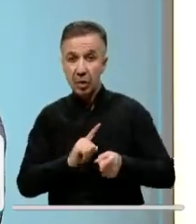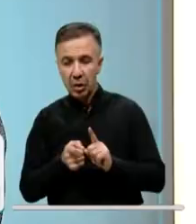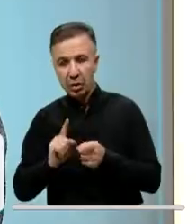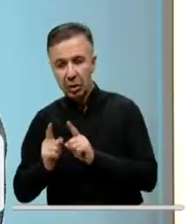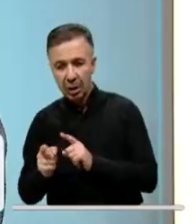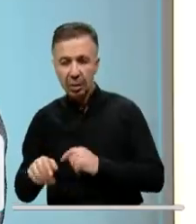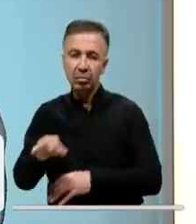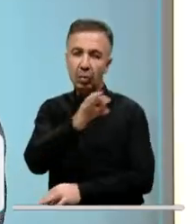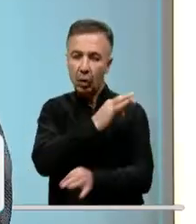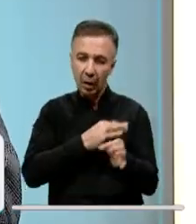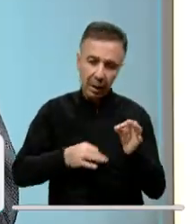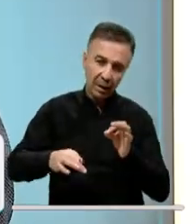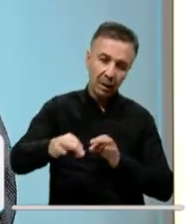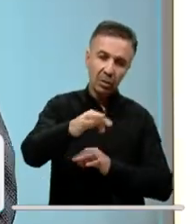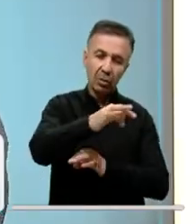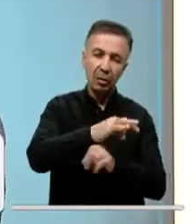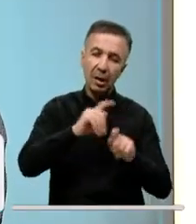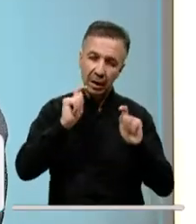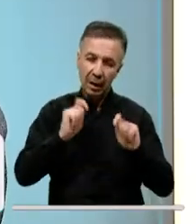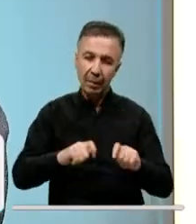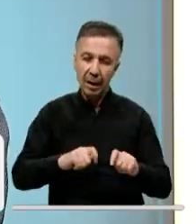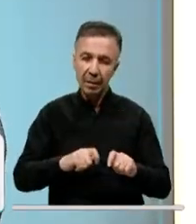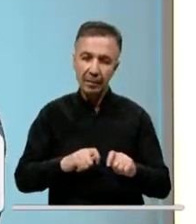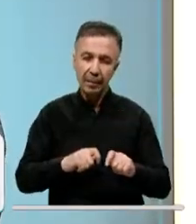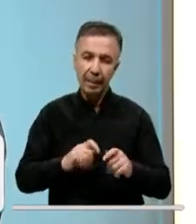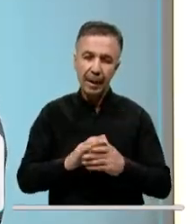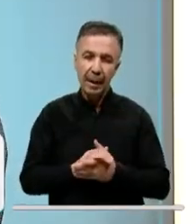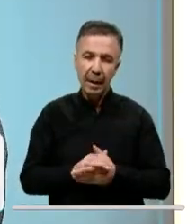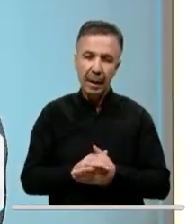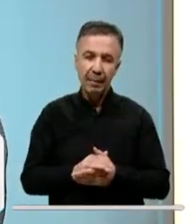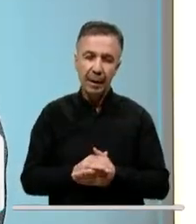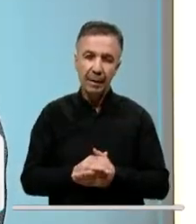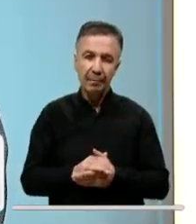önemli. Her açıdan yapılan işlemler